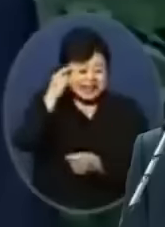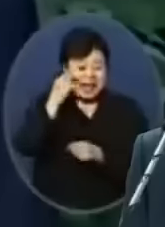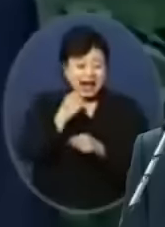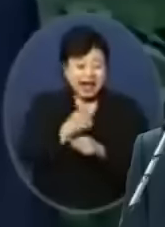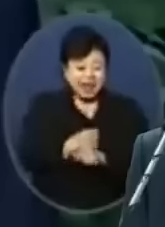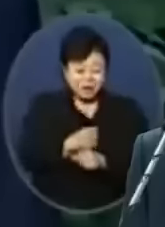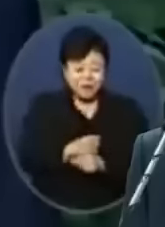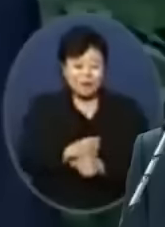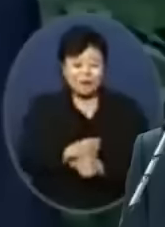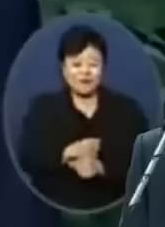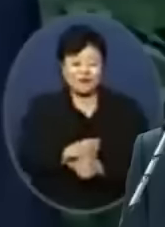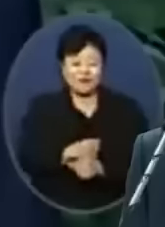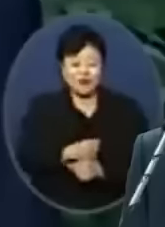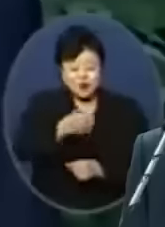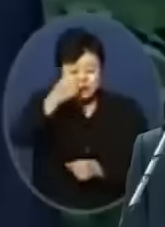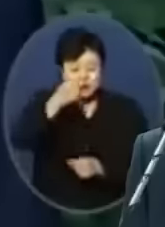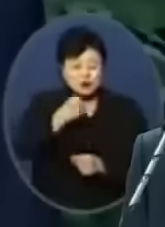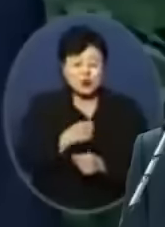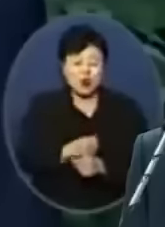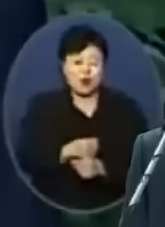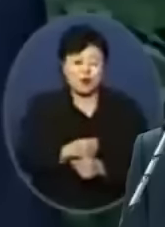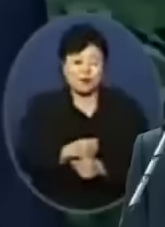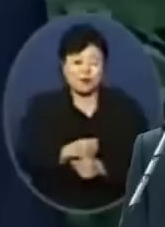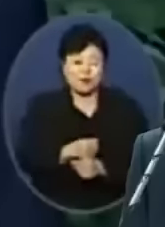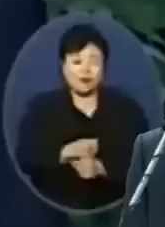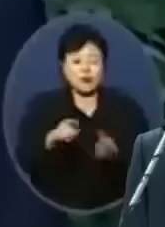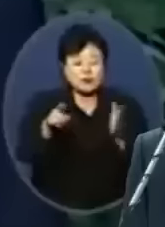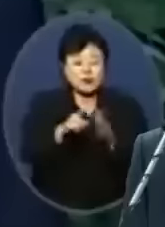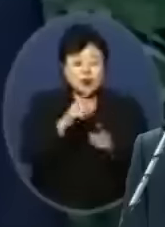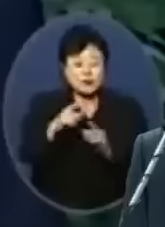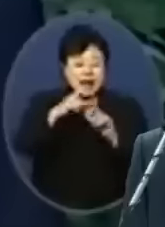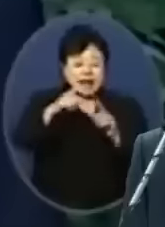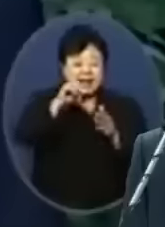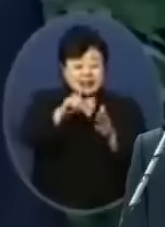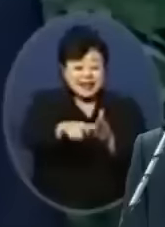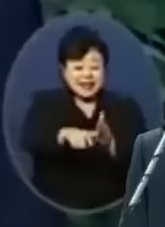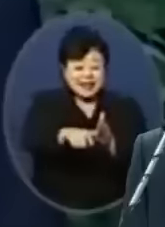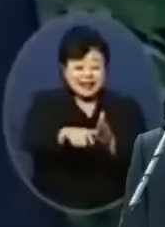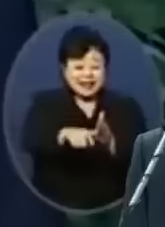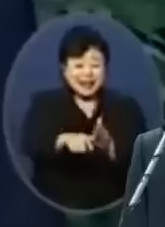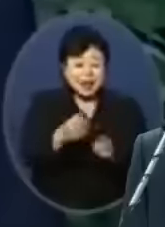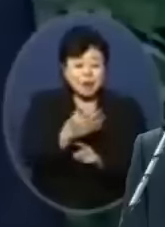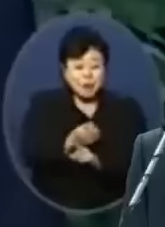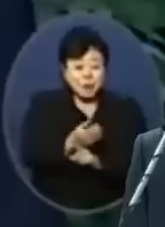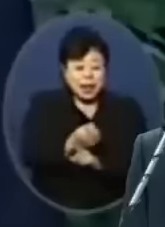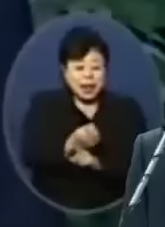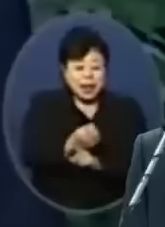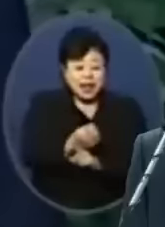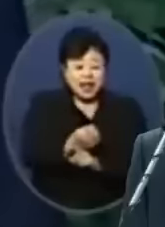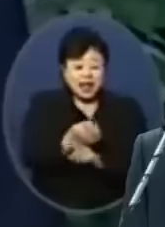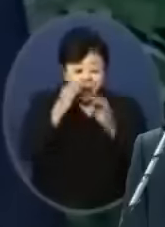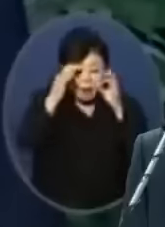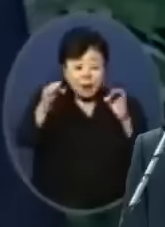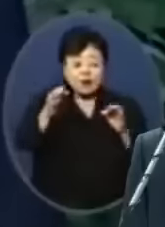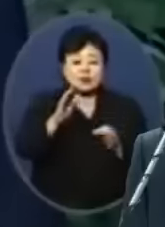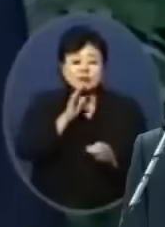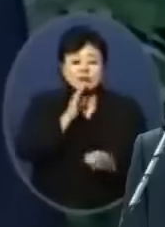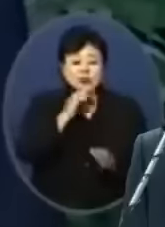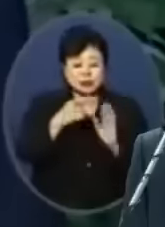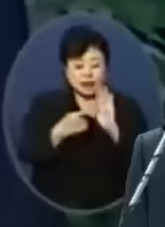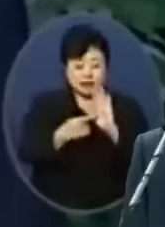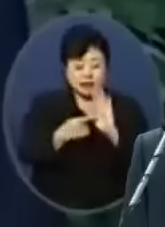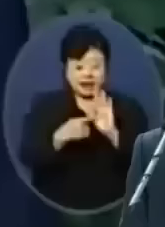생각하고 꿈꾸고 믿고 말하며 나가면 이 보배가 눈에 보이는 현실로